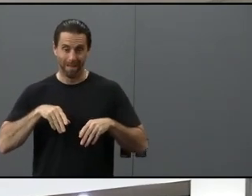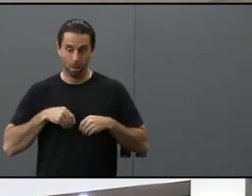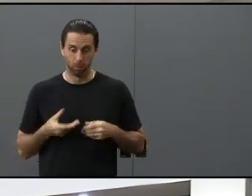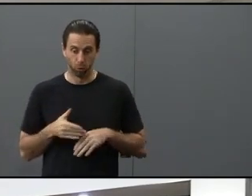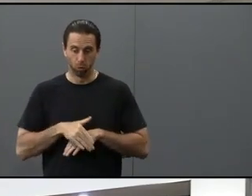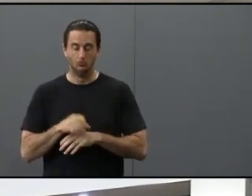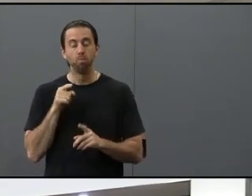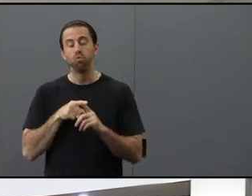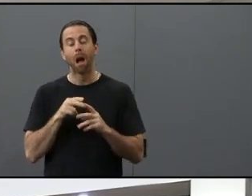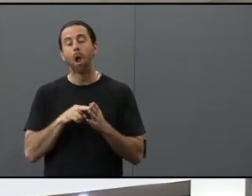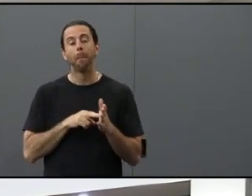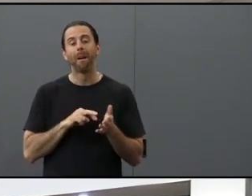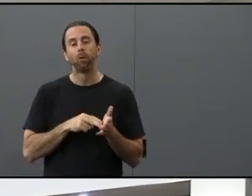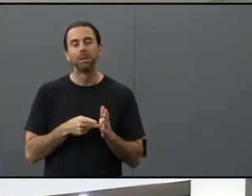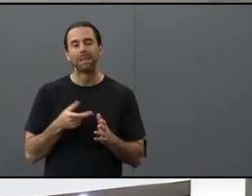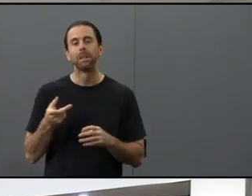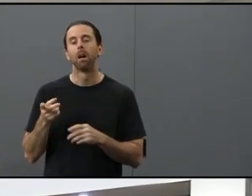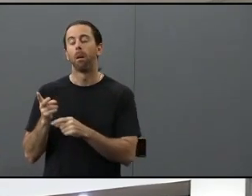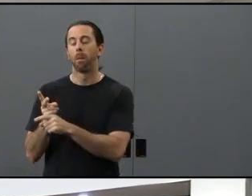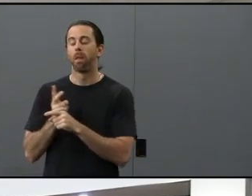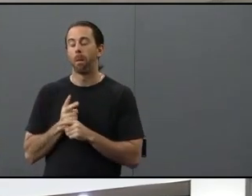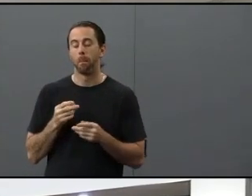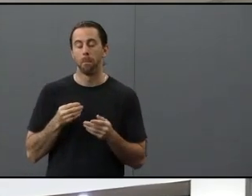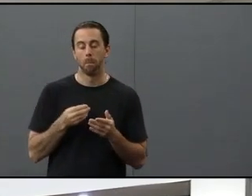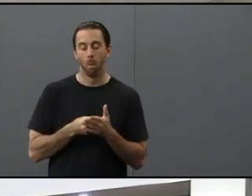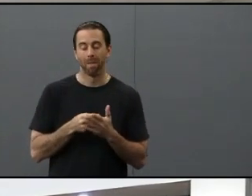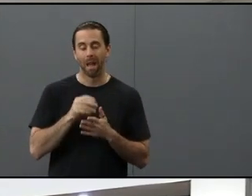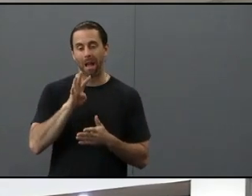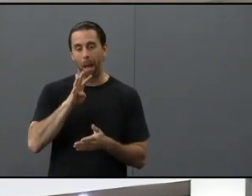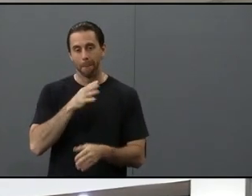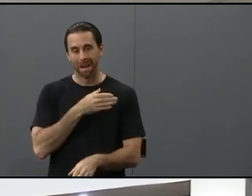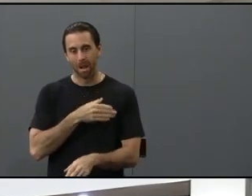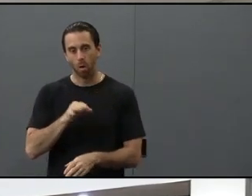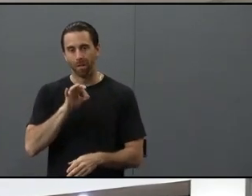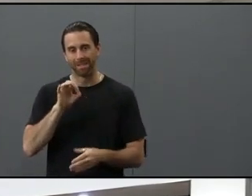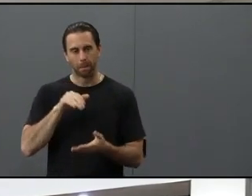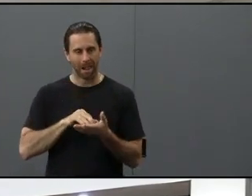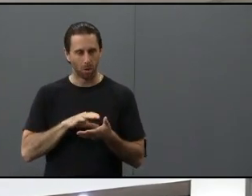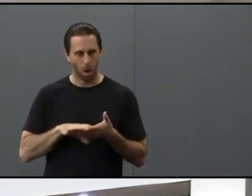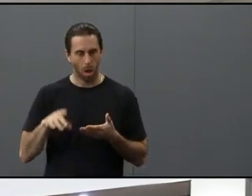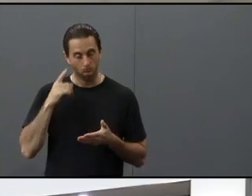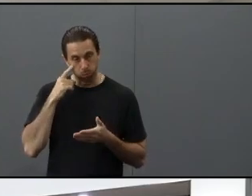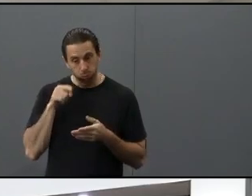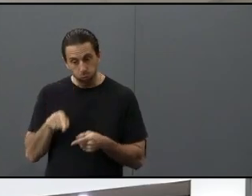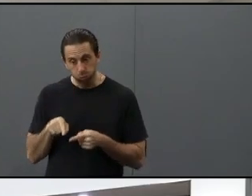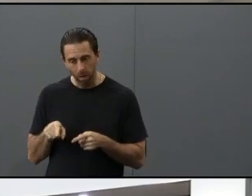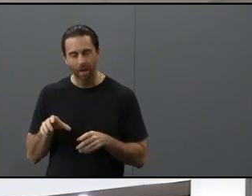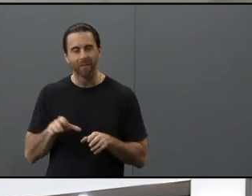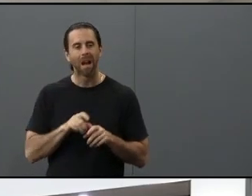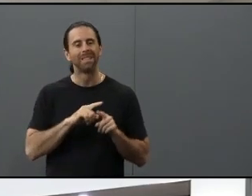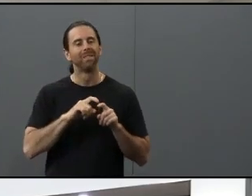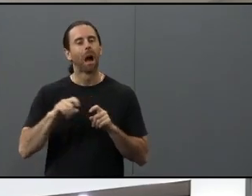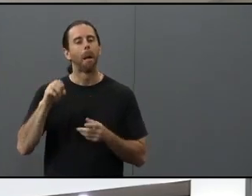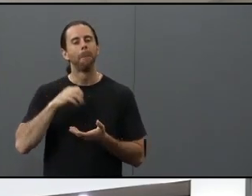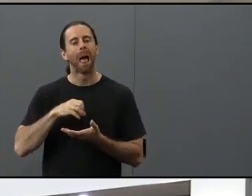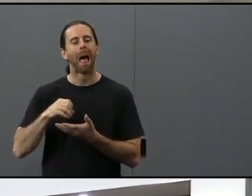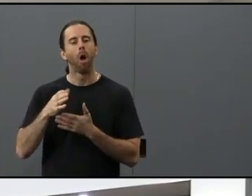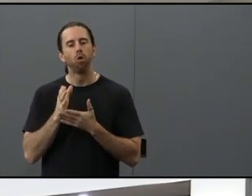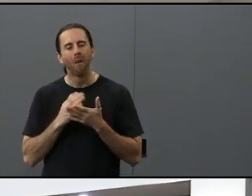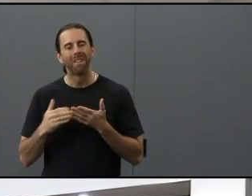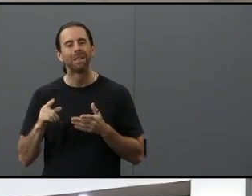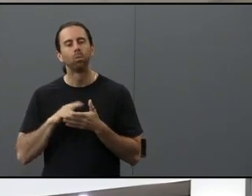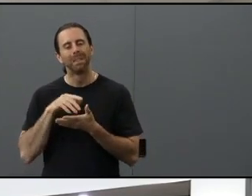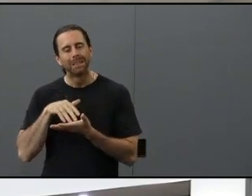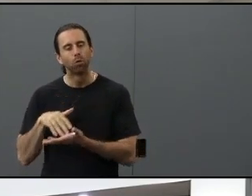but du règlement est d'emprunter effectivement un montant de 4900000 dollars euh pour faire divers plans de vie et